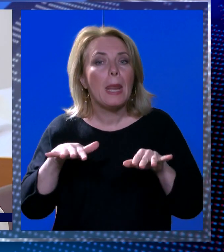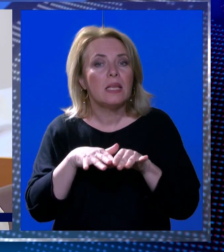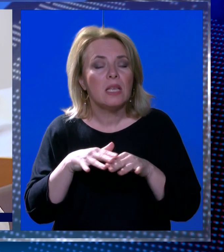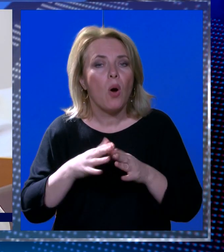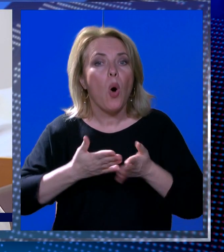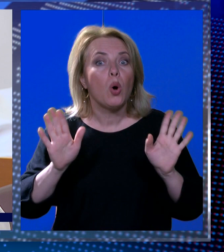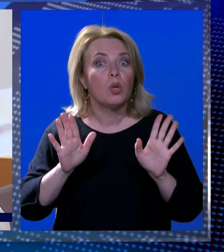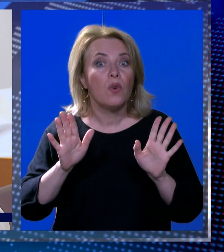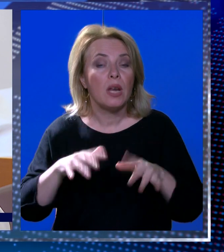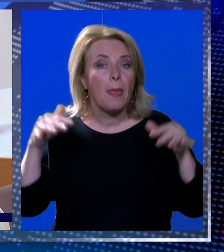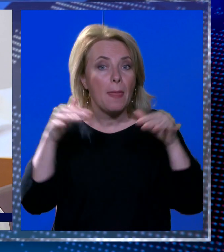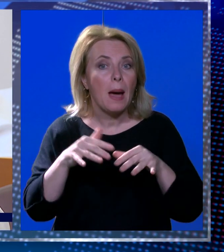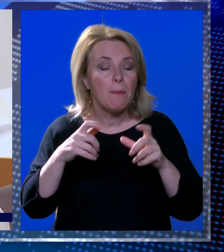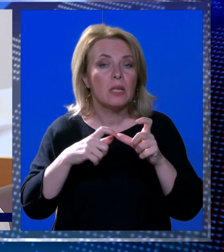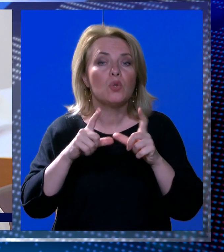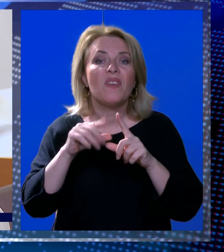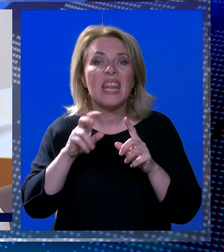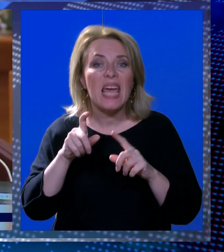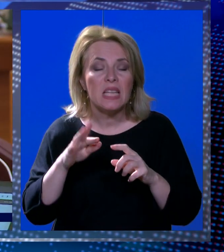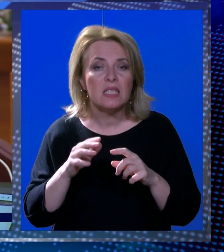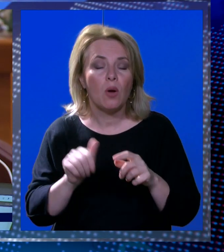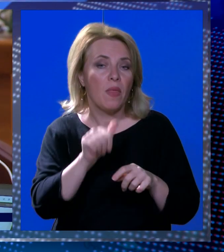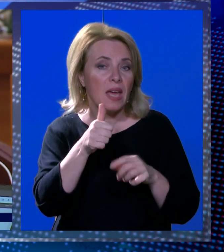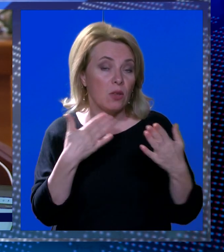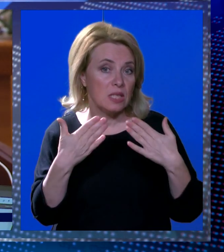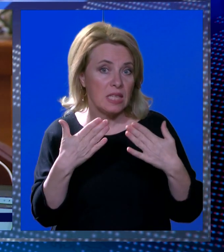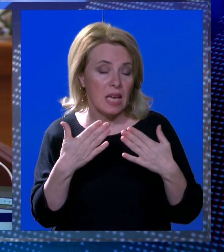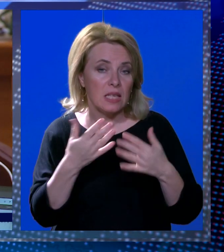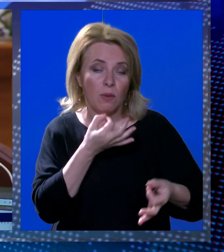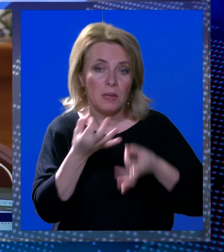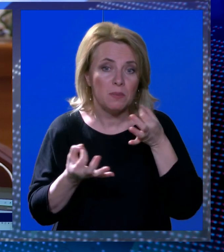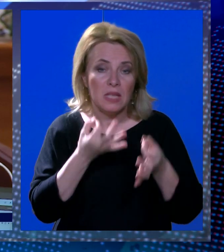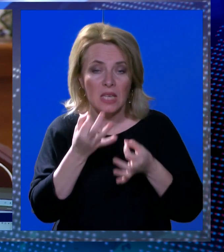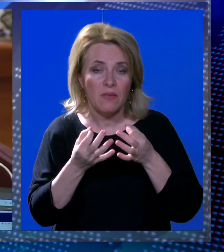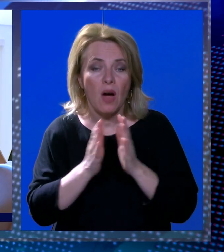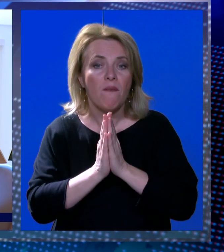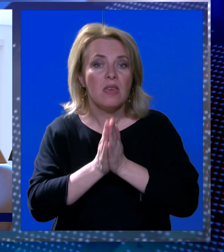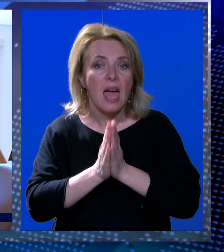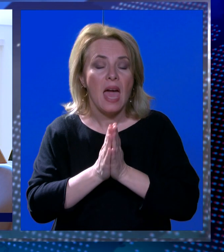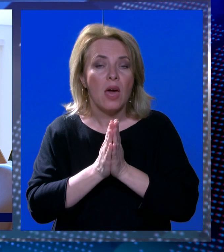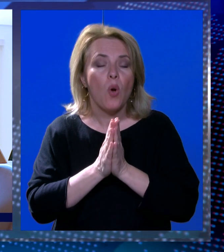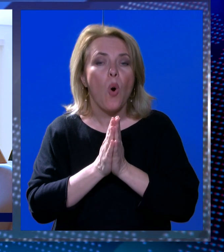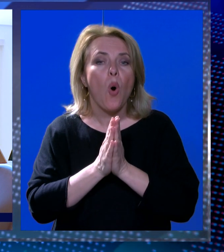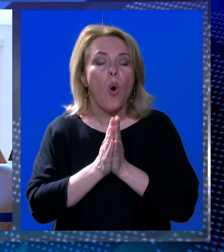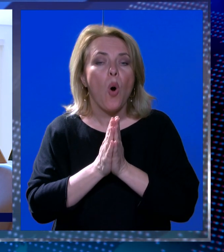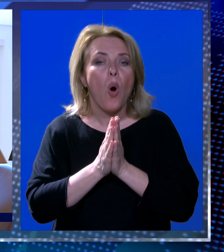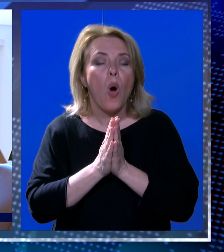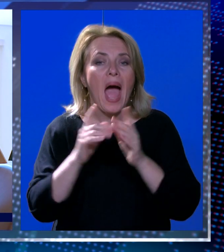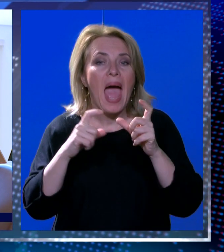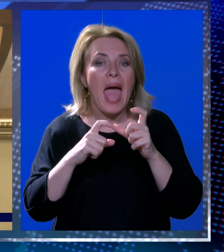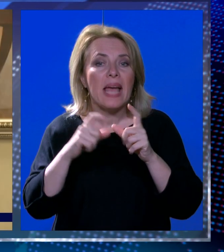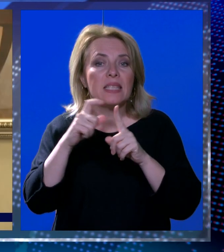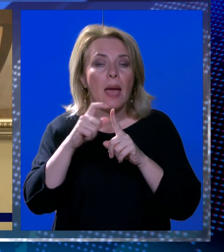napad suverenista, inače vjeroužitelja Krešimira Markovića, koji je tijekom jedne od sjednica gradskog vijeća preispitivao vjeru SDP-ove